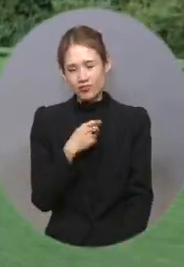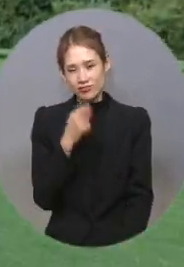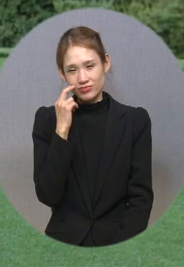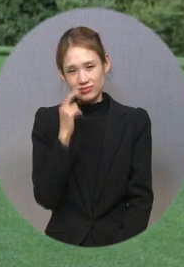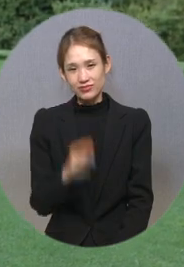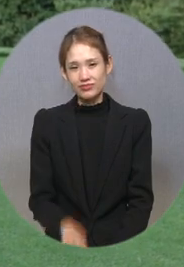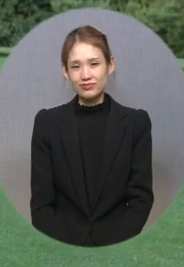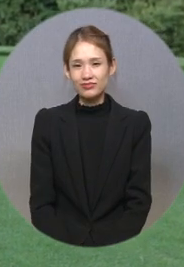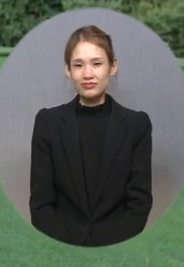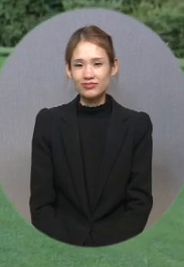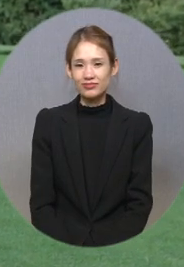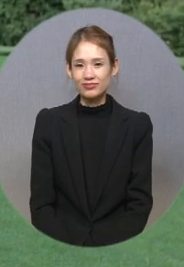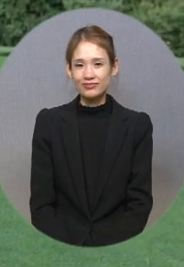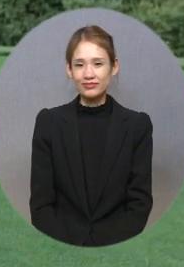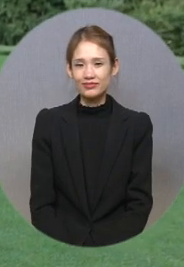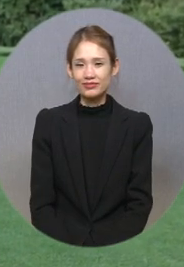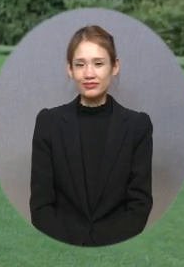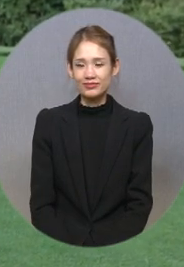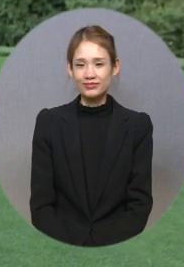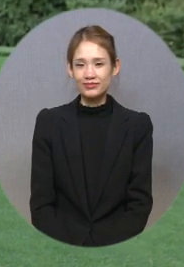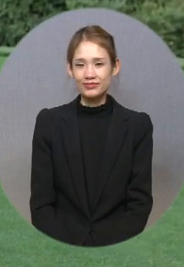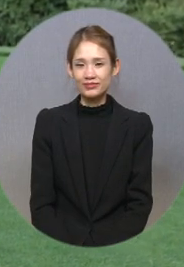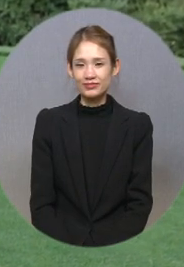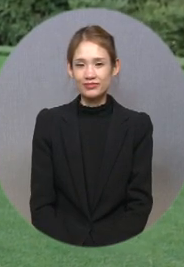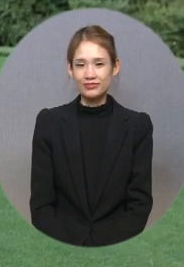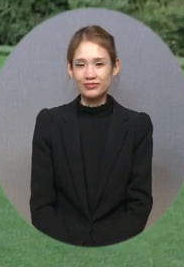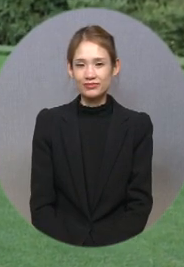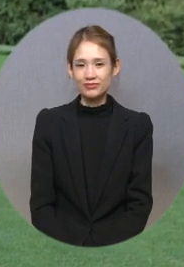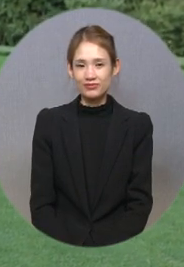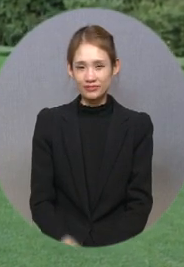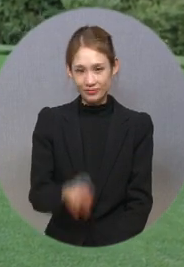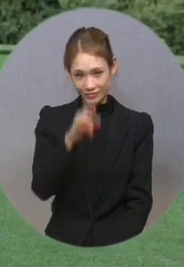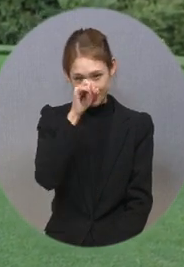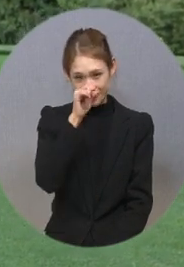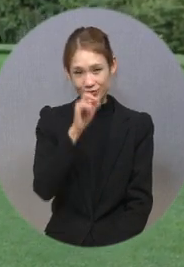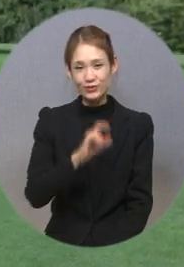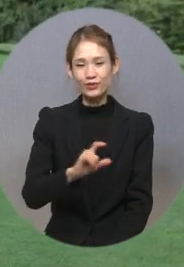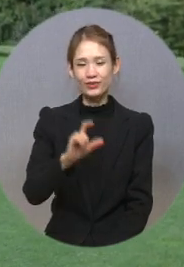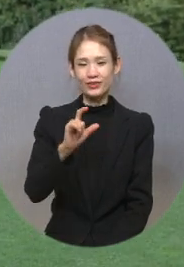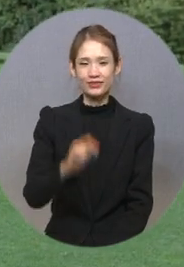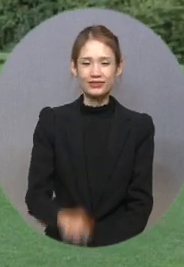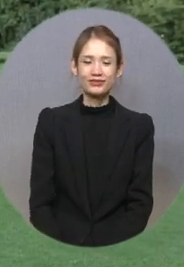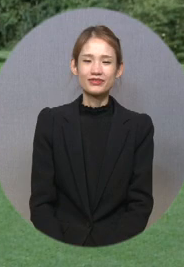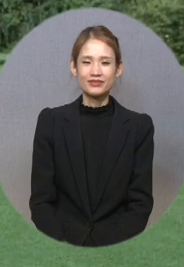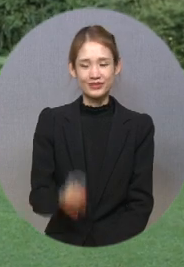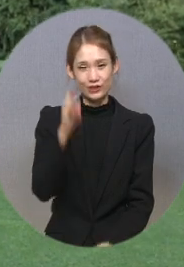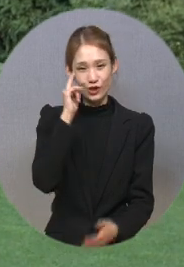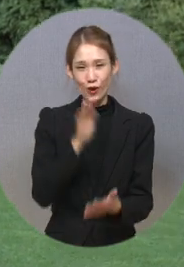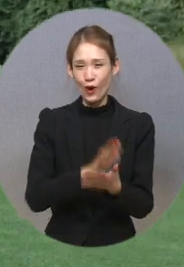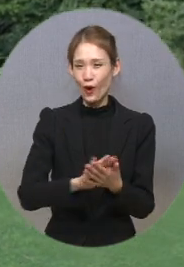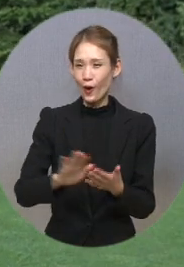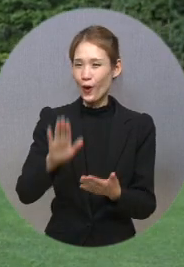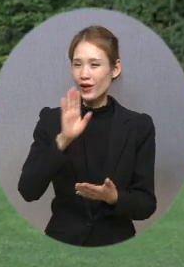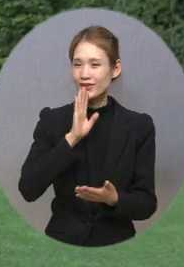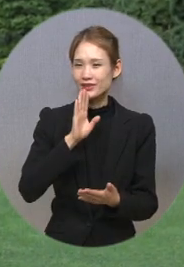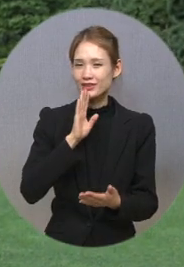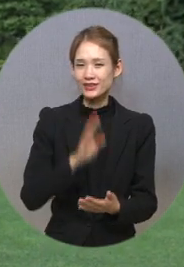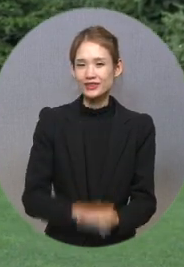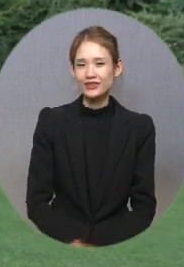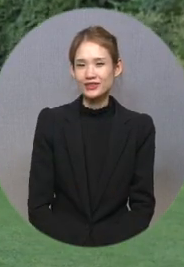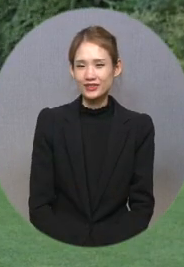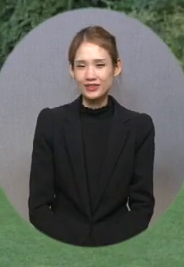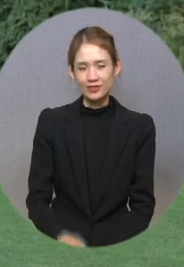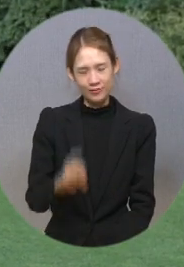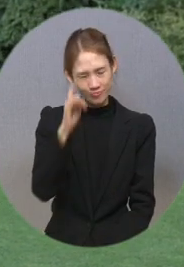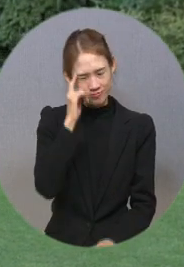응. 아, 그래도 좀 낫다. 아. 펄. 지금 좀 시원하지? 어, 좀 낫다. 맞아. 지금 좀